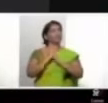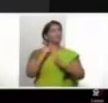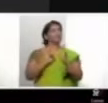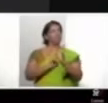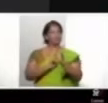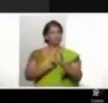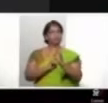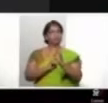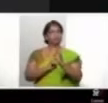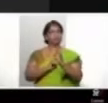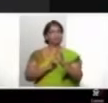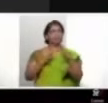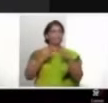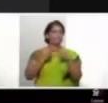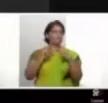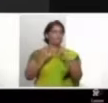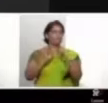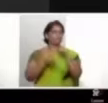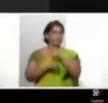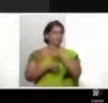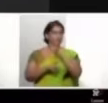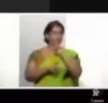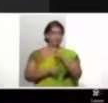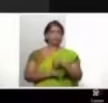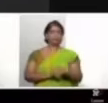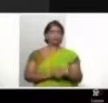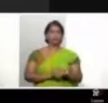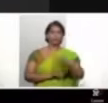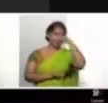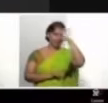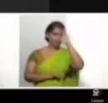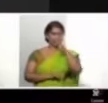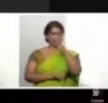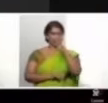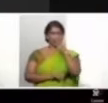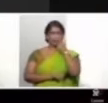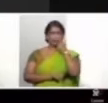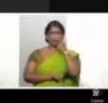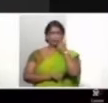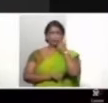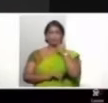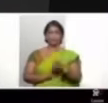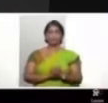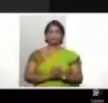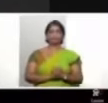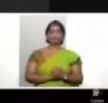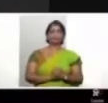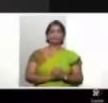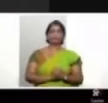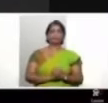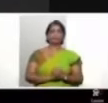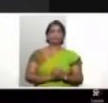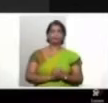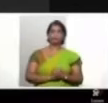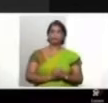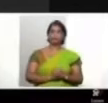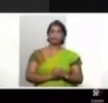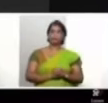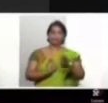විඩියල් වෙබ්සයිට් එකේ ඉඳලා මම සිංහල අහන්න, මේ මගේ සිංහල ටික ටික තමයි මේ ප්‍රශ්නේ වැරදි තියෙනවා නම් සමාව